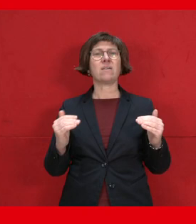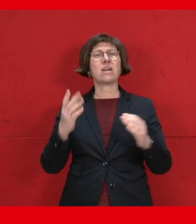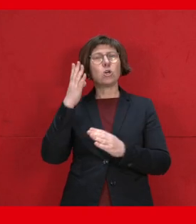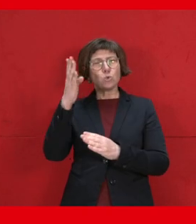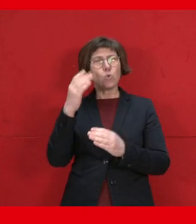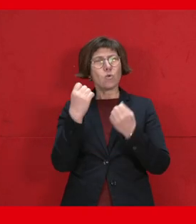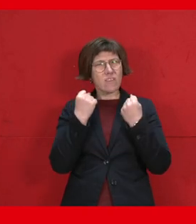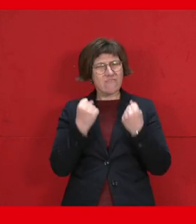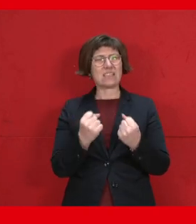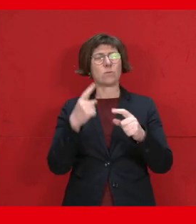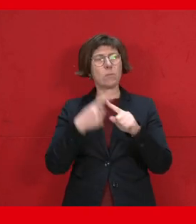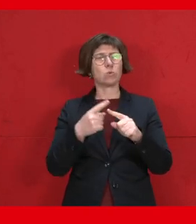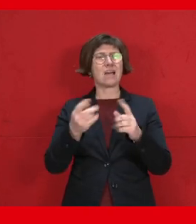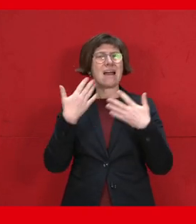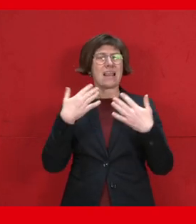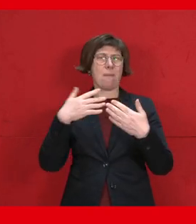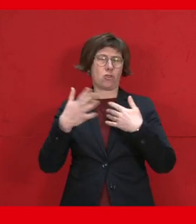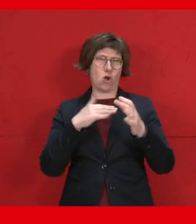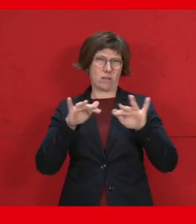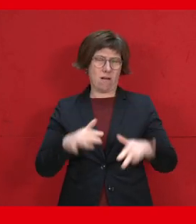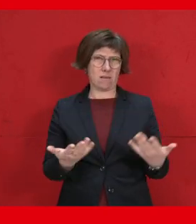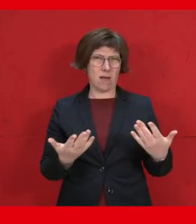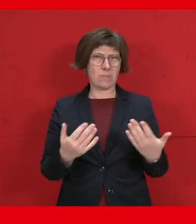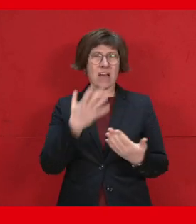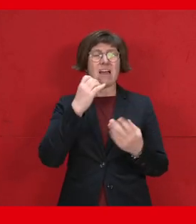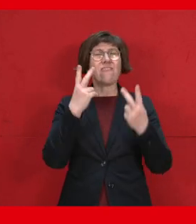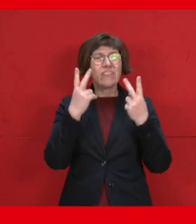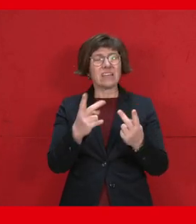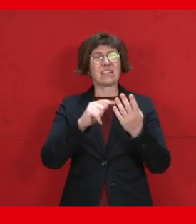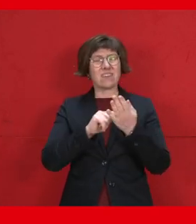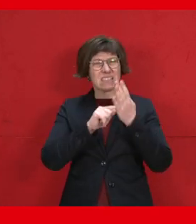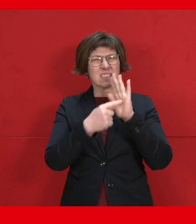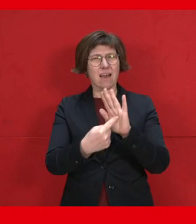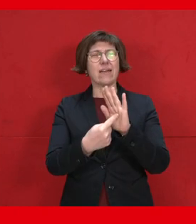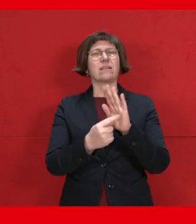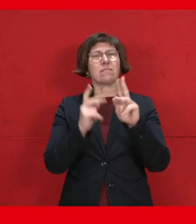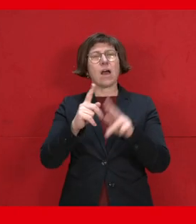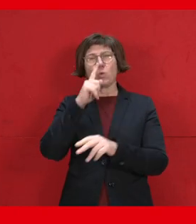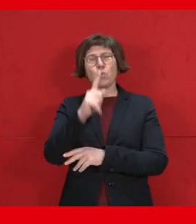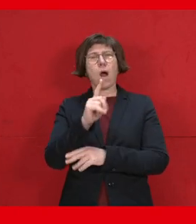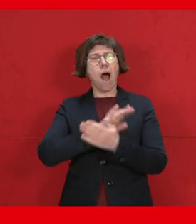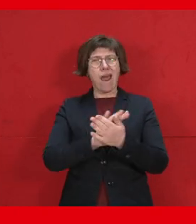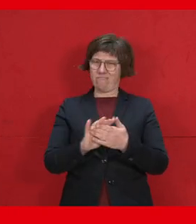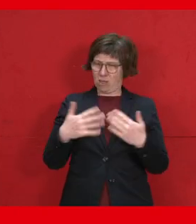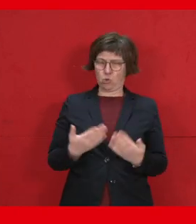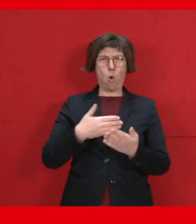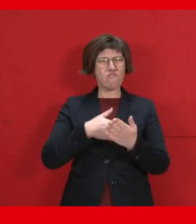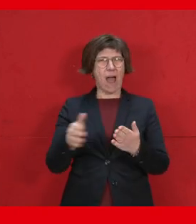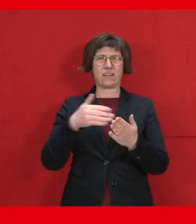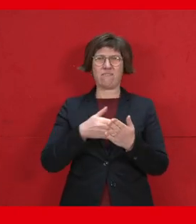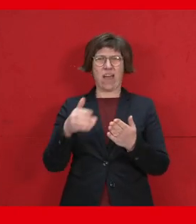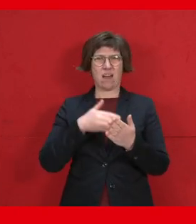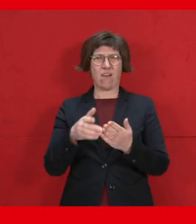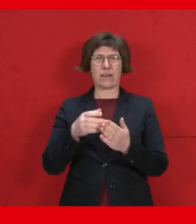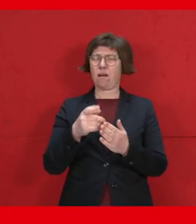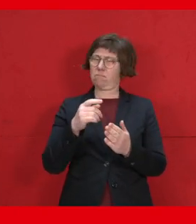und klimaneutral werden. Und ich glaube, es ist ganz wichtig, deutlich zu machen, dass einfach nur konservieren, das